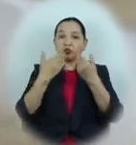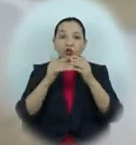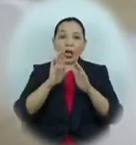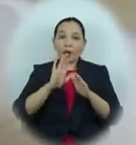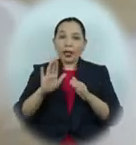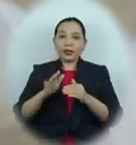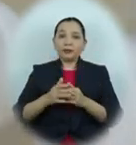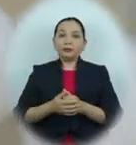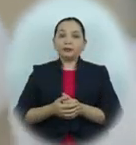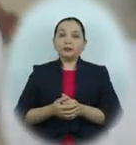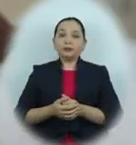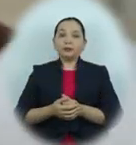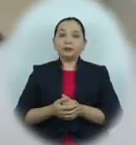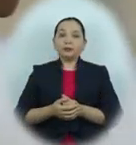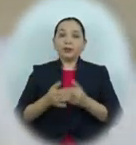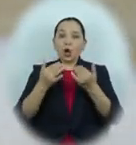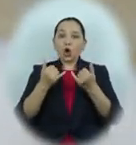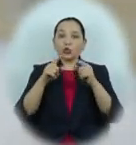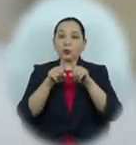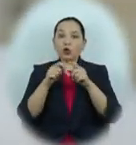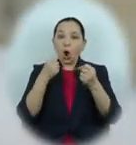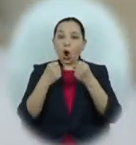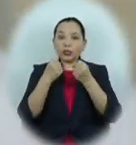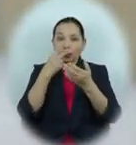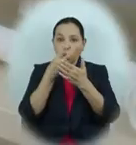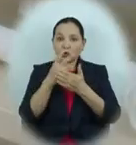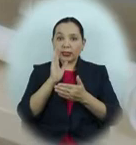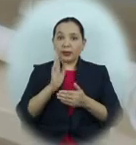chiqarmaydi. Hozir buni ham qotirib ko'rsataman.